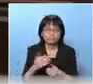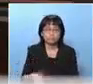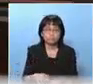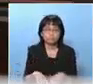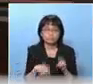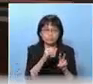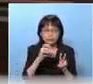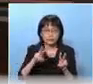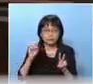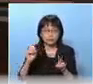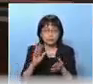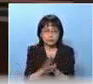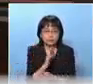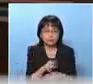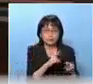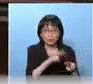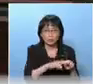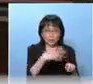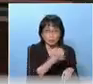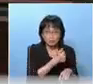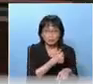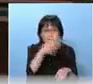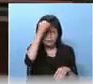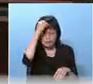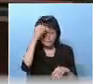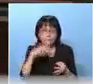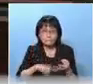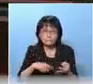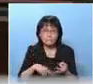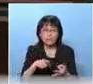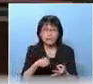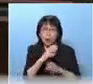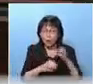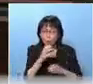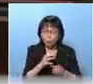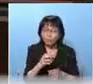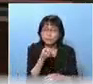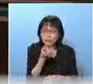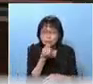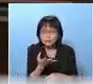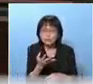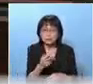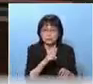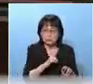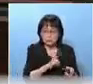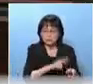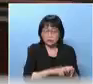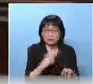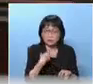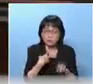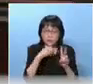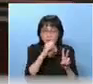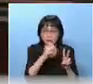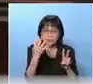主席習近平在第75屆的聯合國大會已經提出，中國會致力實現